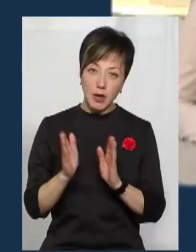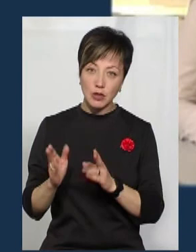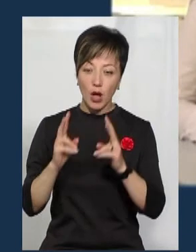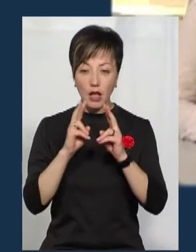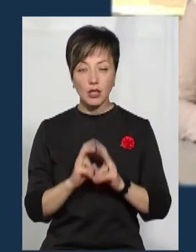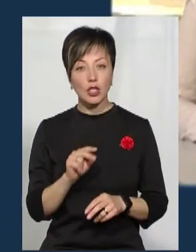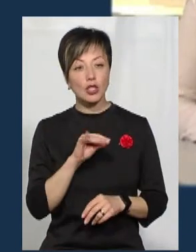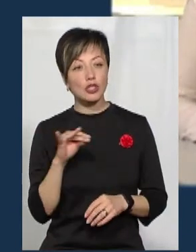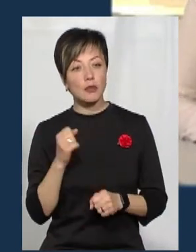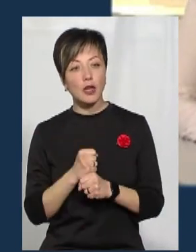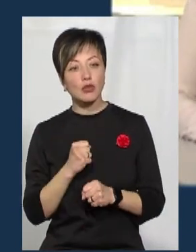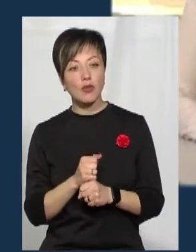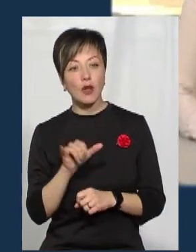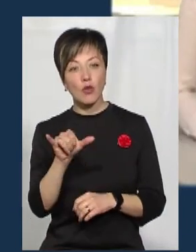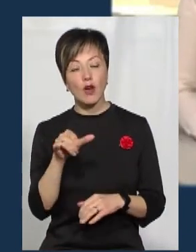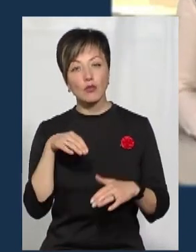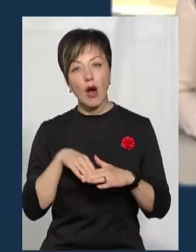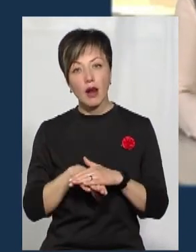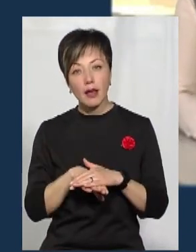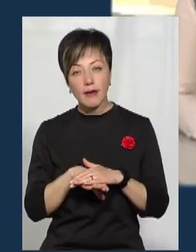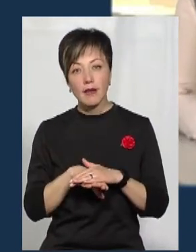А чи працювали у вашому архіві